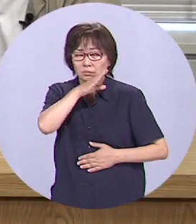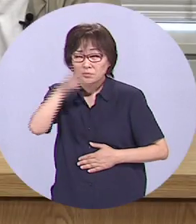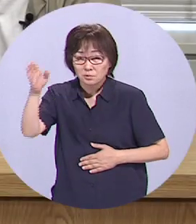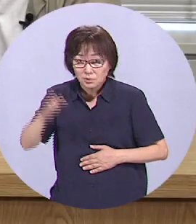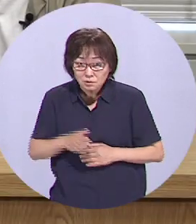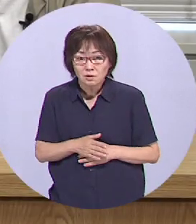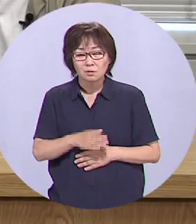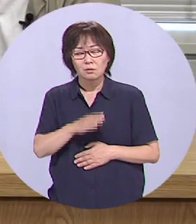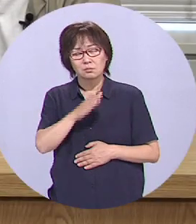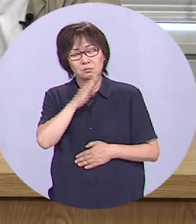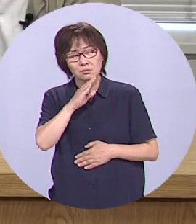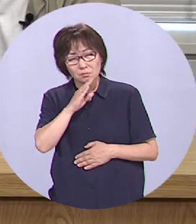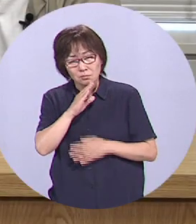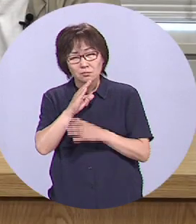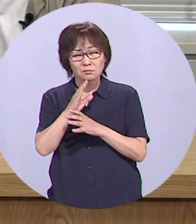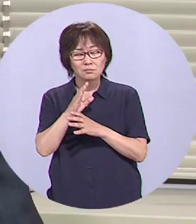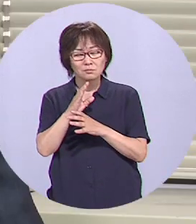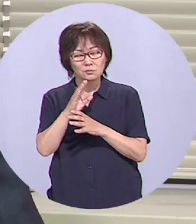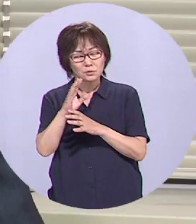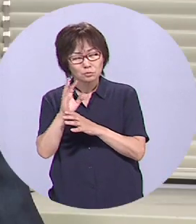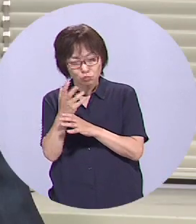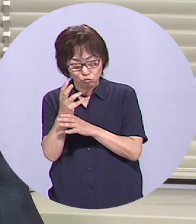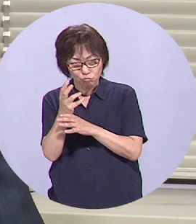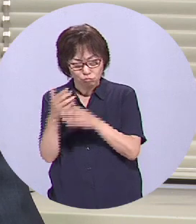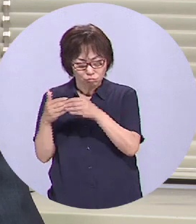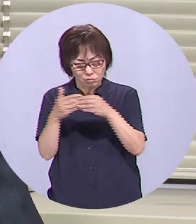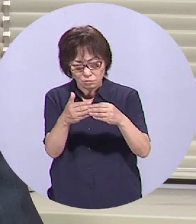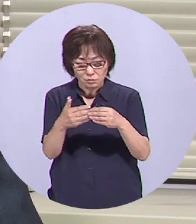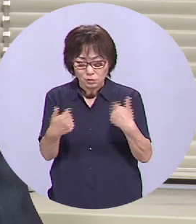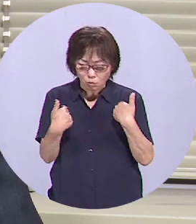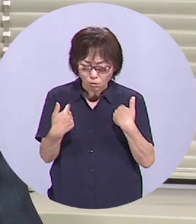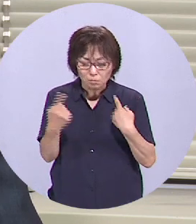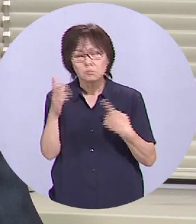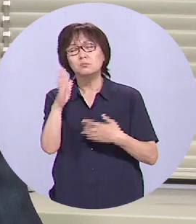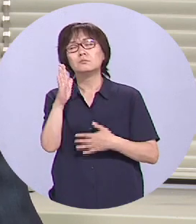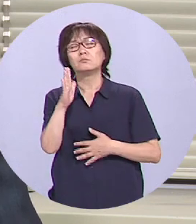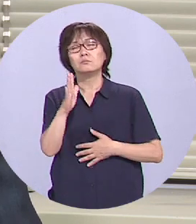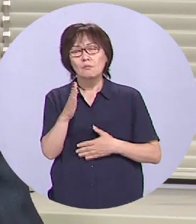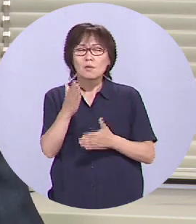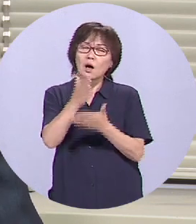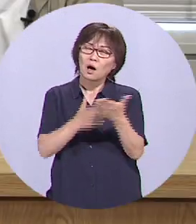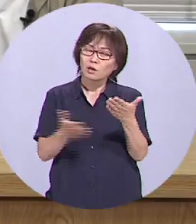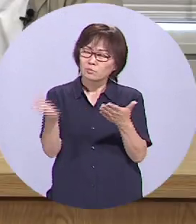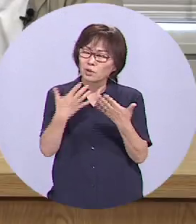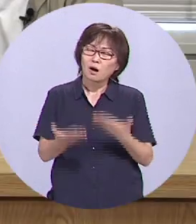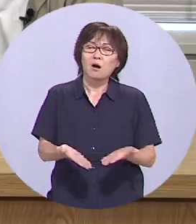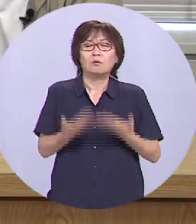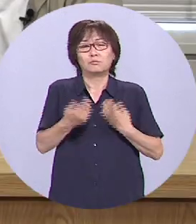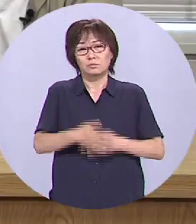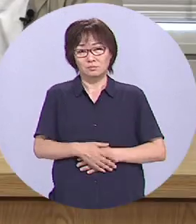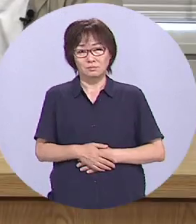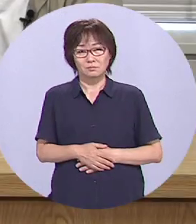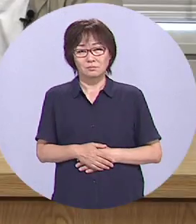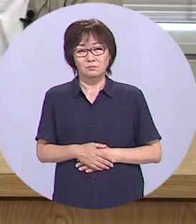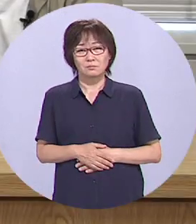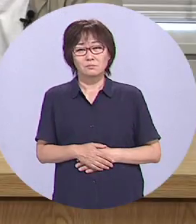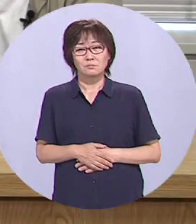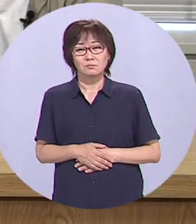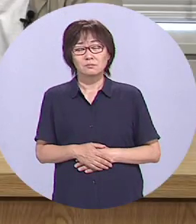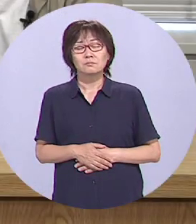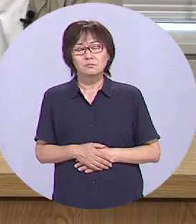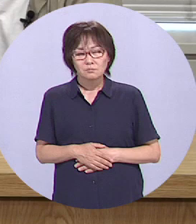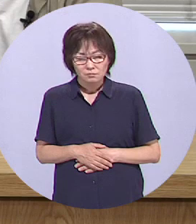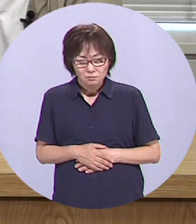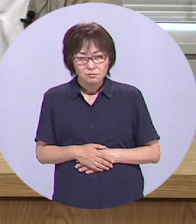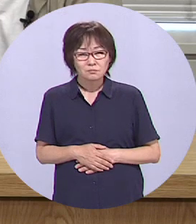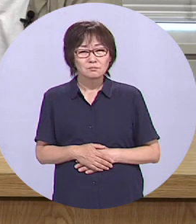ね、患者さんのデータを見ますと約半数の方が軽症だということを言われております。そこで、適